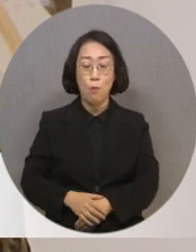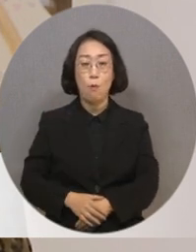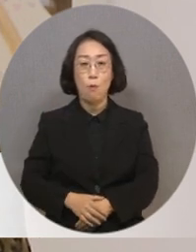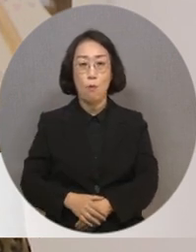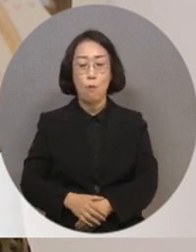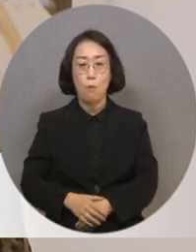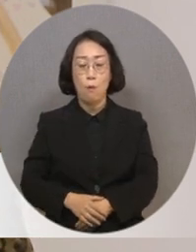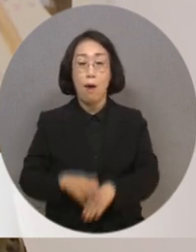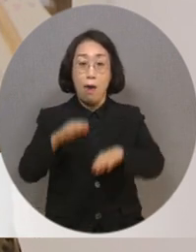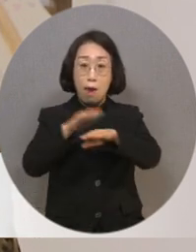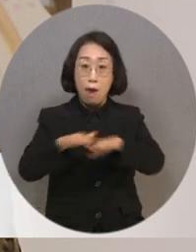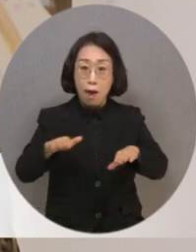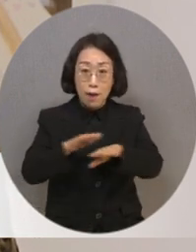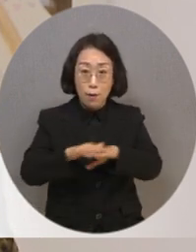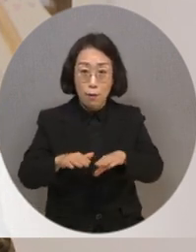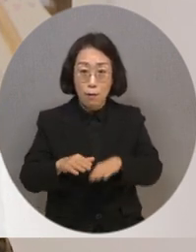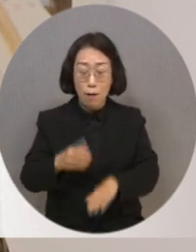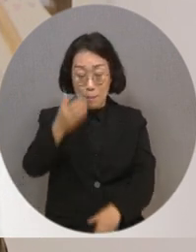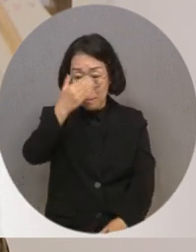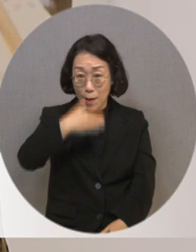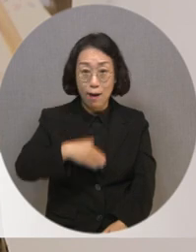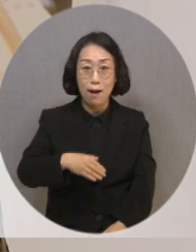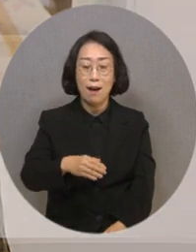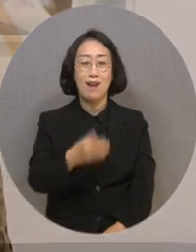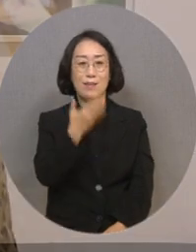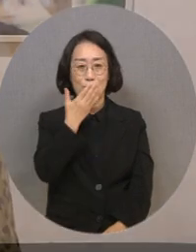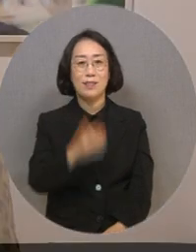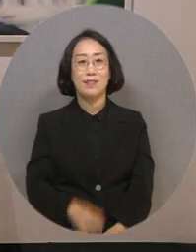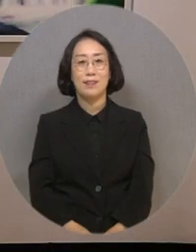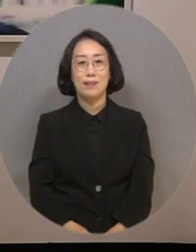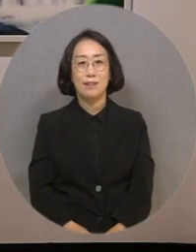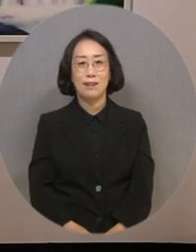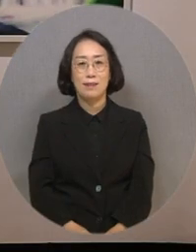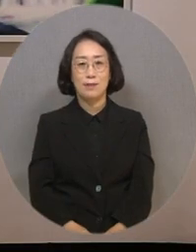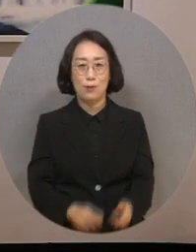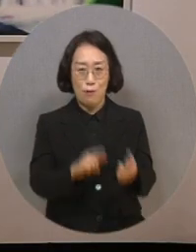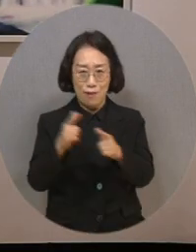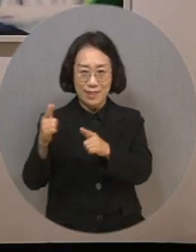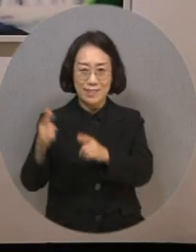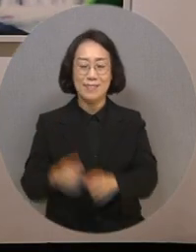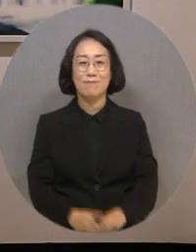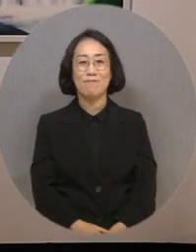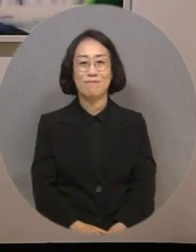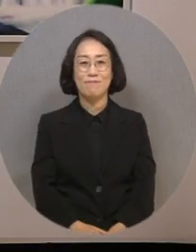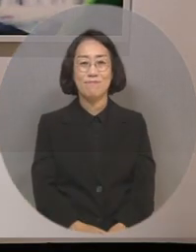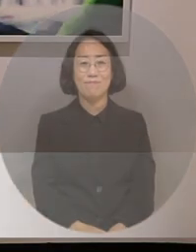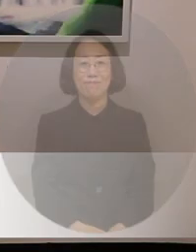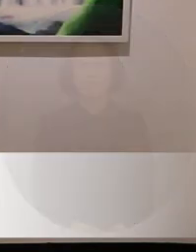조언해주면 그게 막힌 부분이 딱 뚫릴 때가 있거든요. 그런 여러 가지.